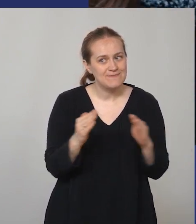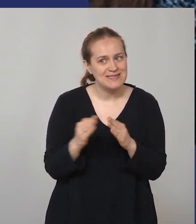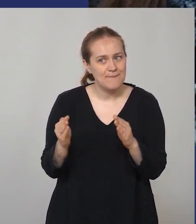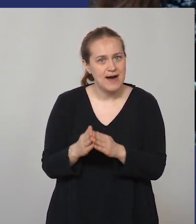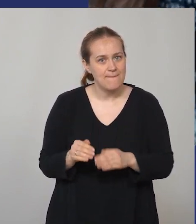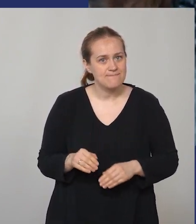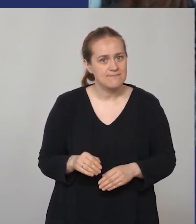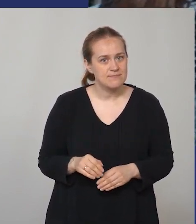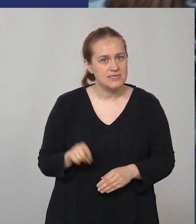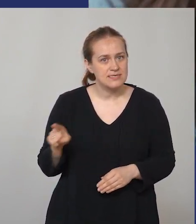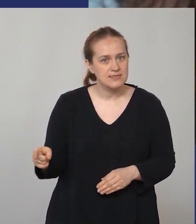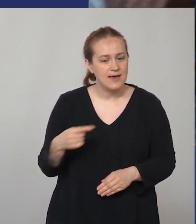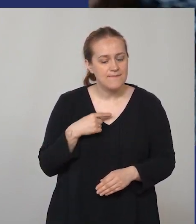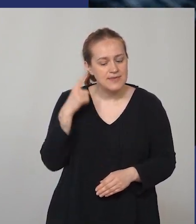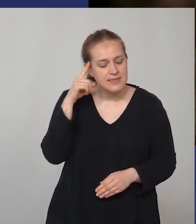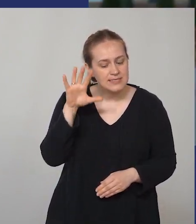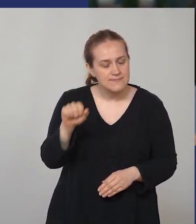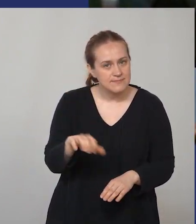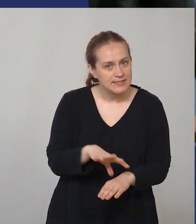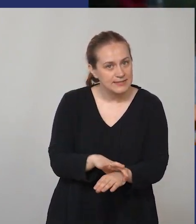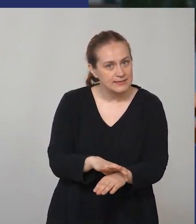домам. Она меня запалила.